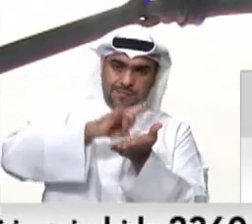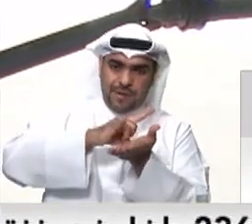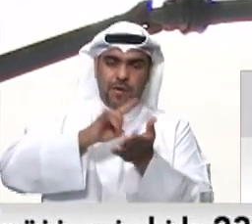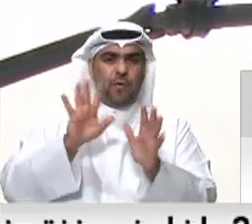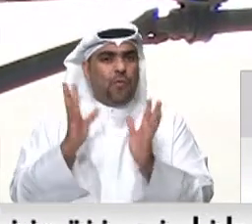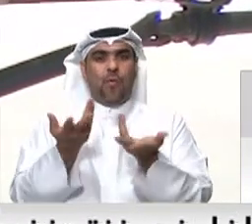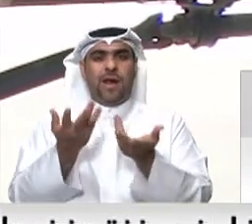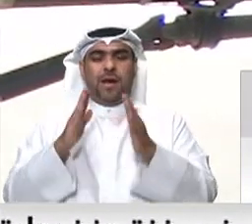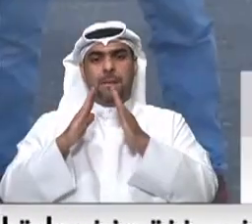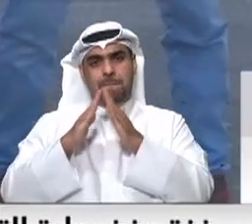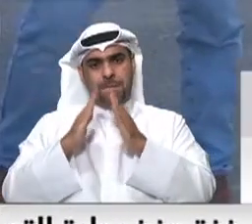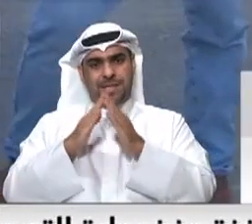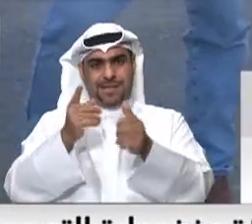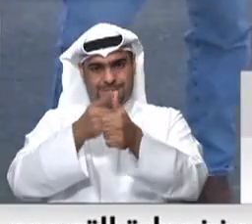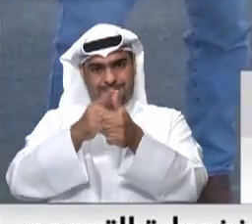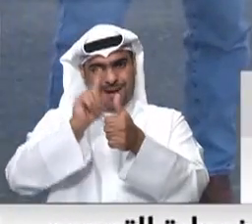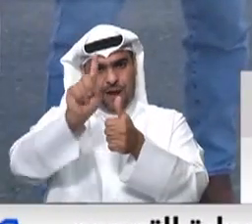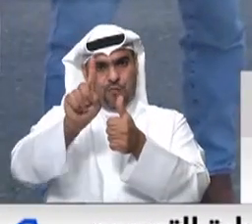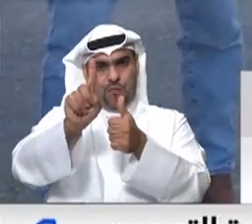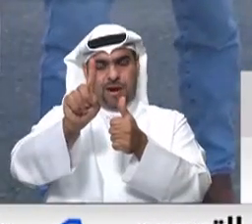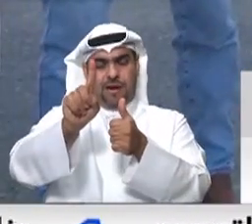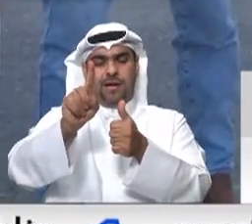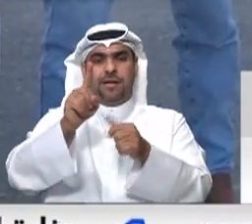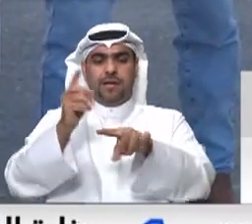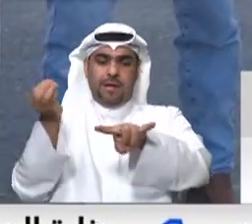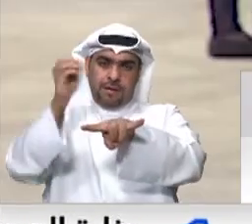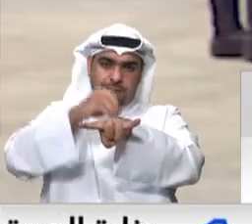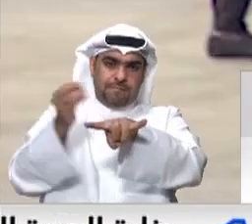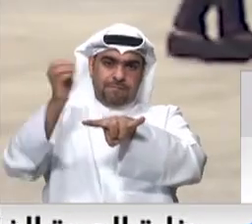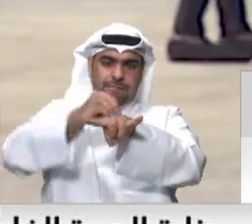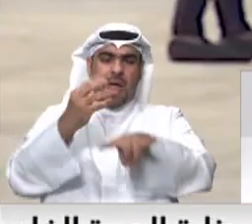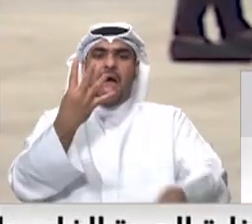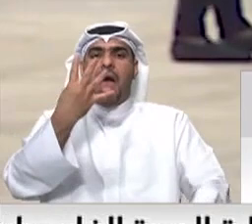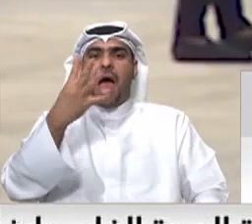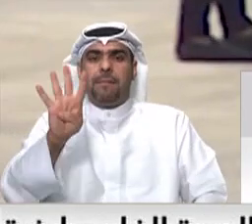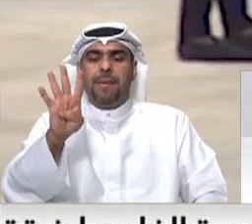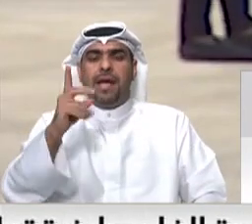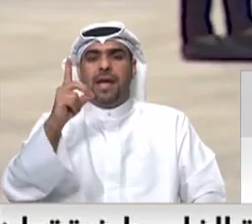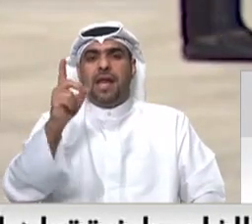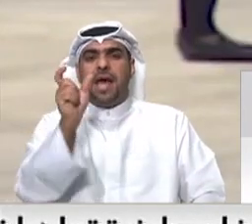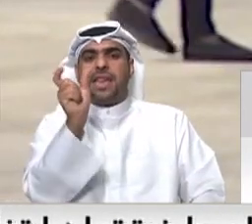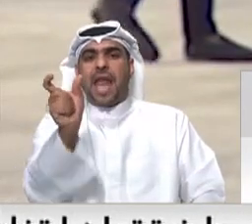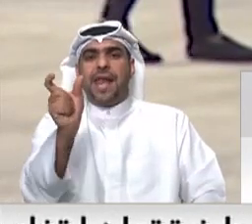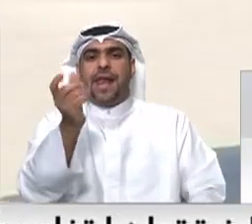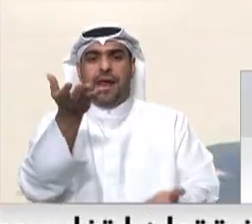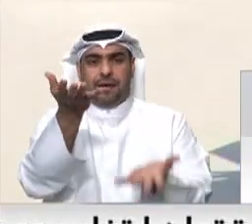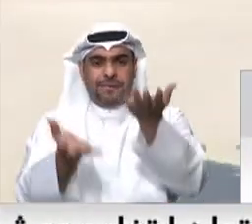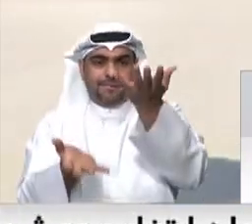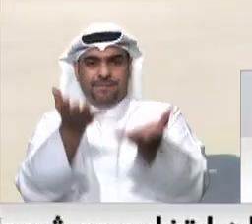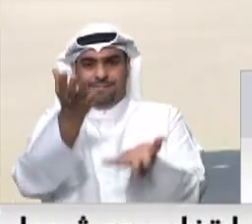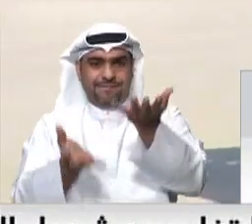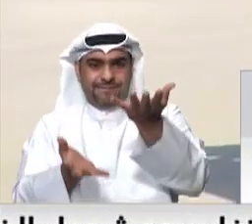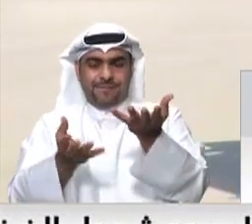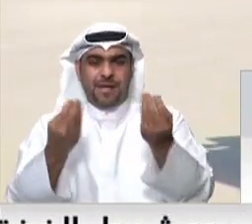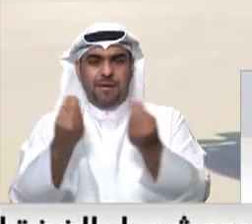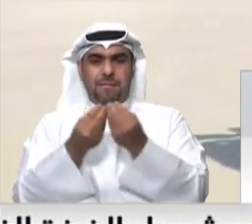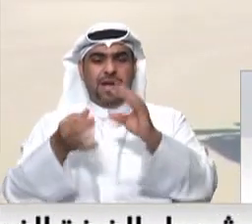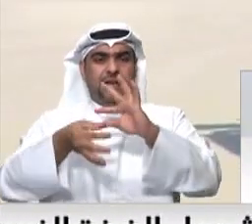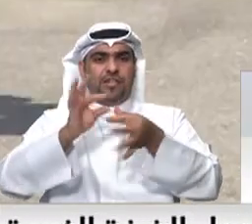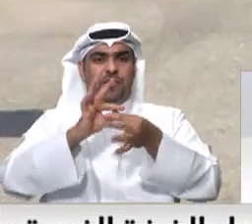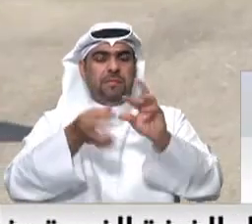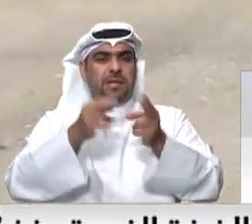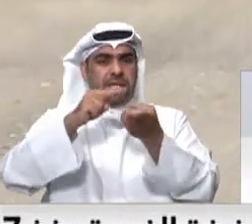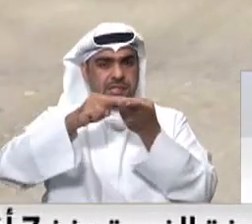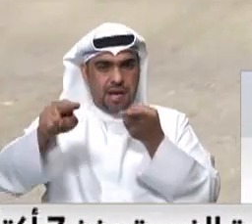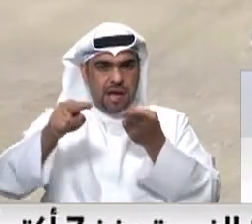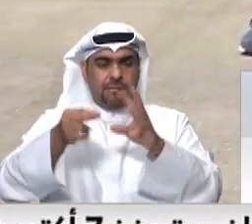طنا من المساعدات مقدمة من الهلال الأحمر الكويتي ومن الجمعية الكويتية للإغاثة ومن أهل الكويت